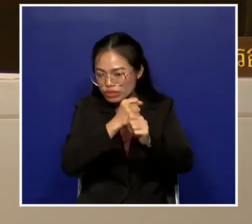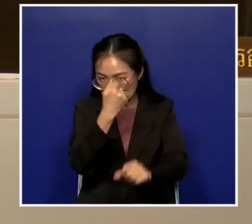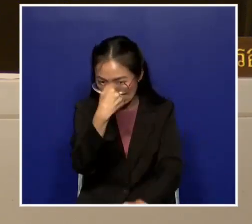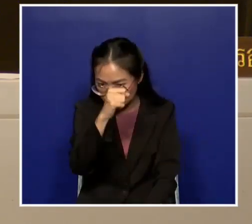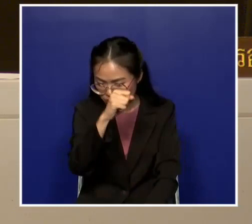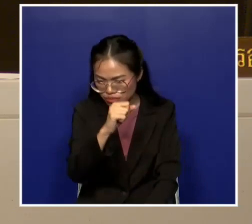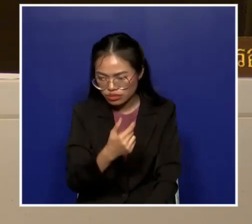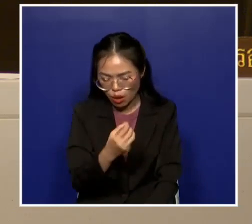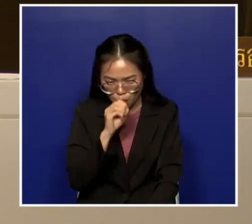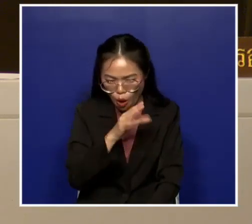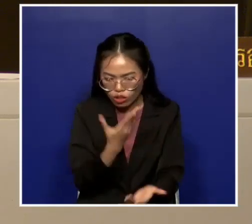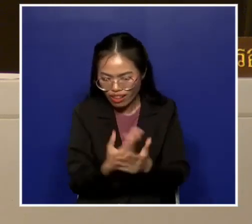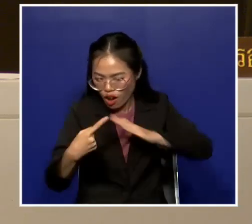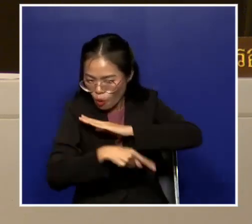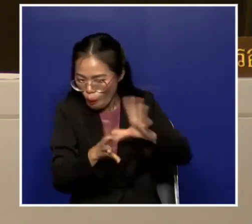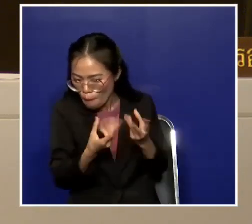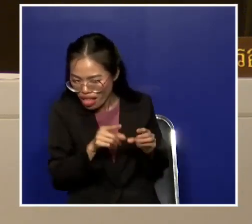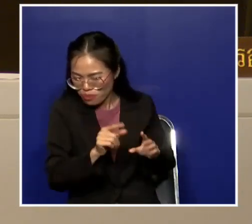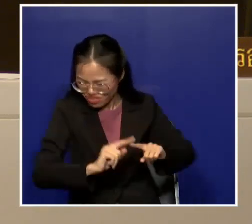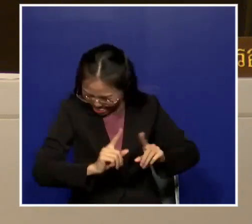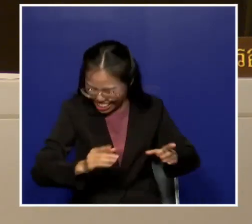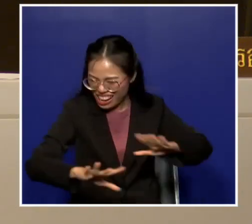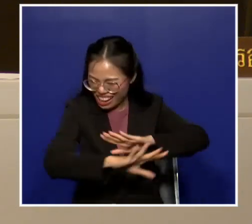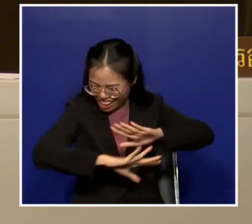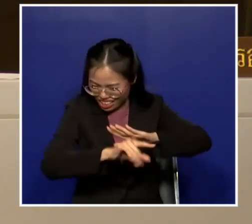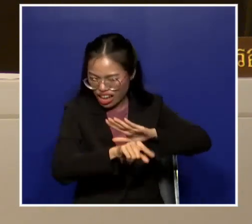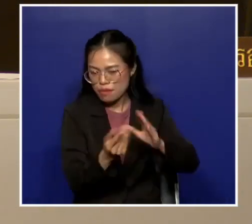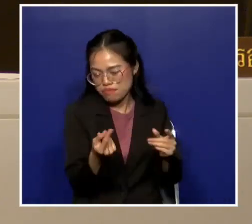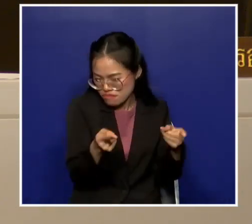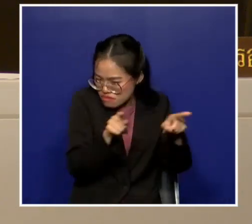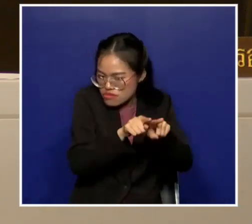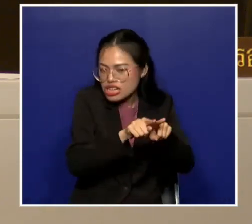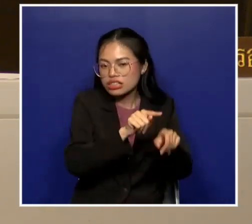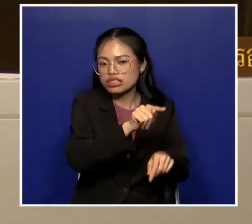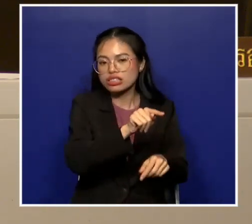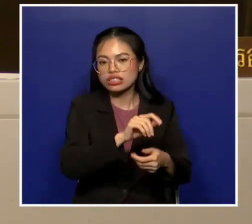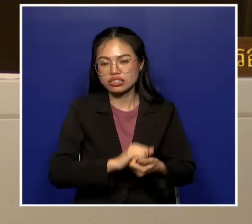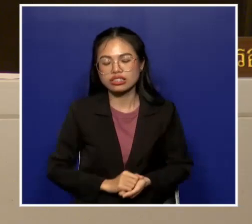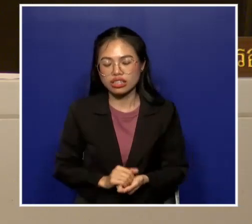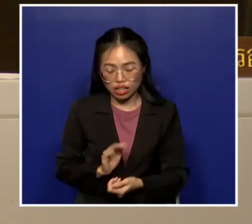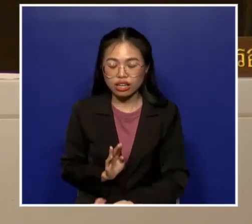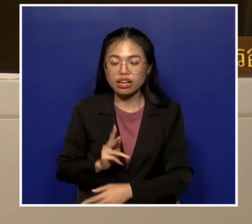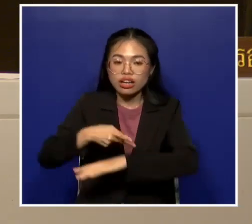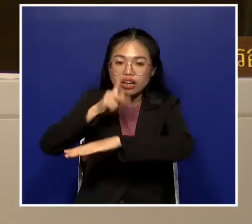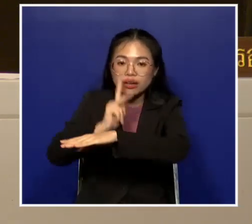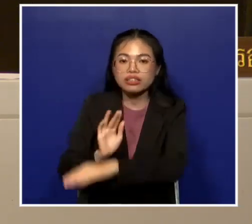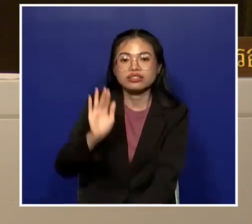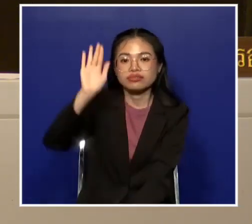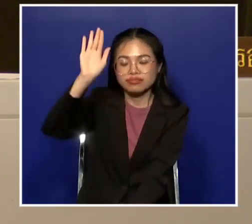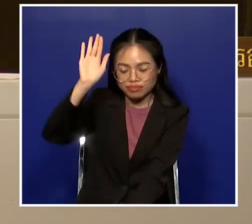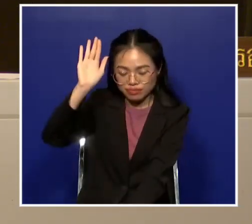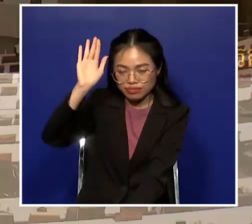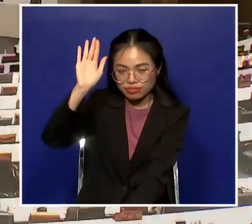ชั่วๆนี่ไงนี่หลักฐานเดียวกันเลยทีนี้ต่อไป ท่านประธานขออนุญาตครับ ท่านสารวุฒิ